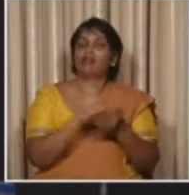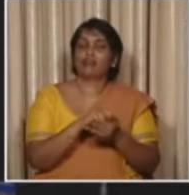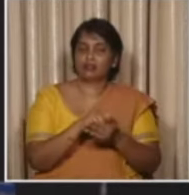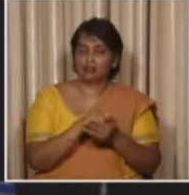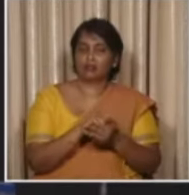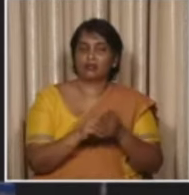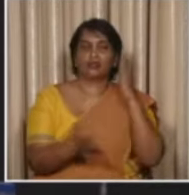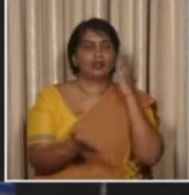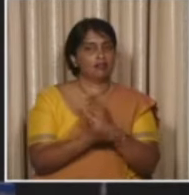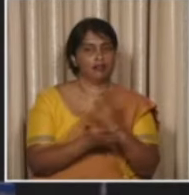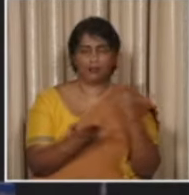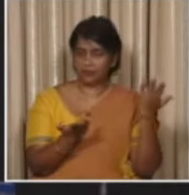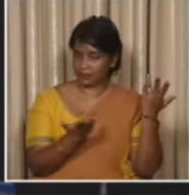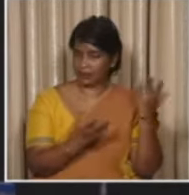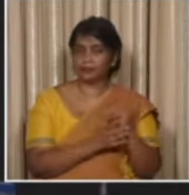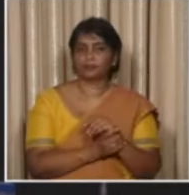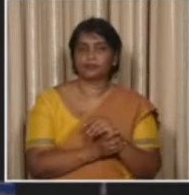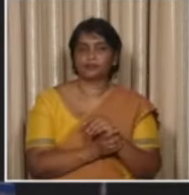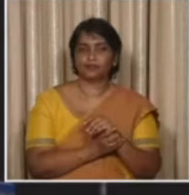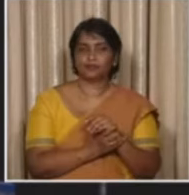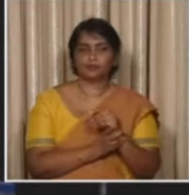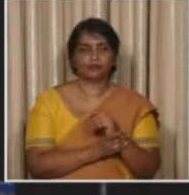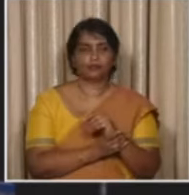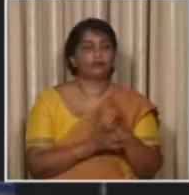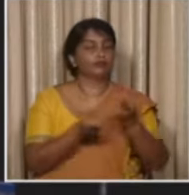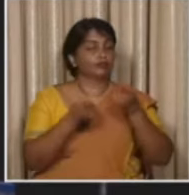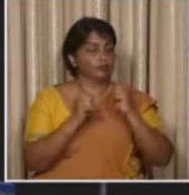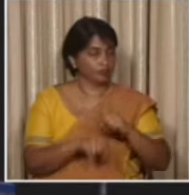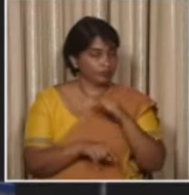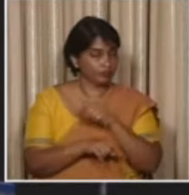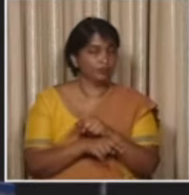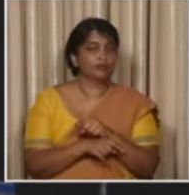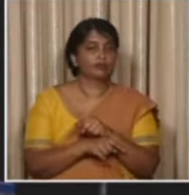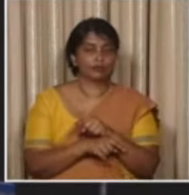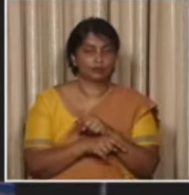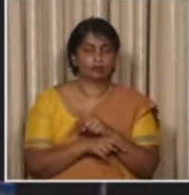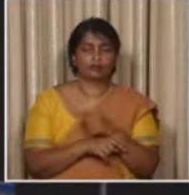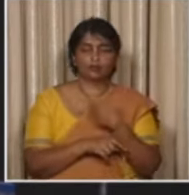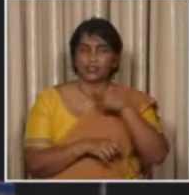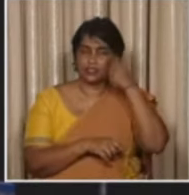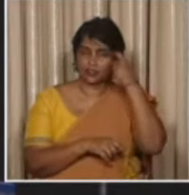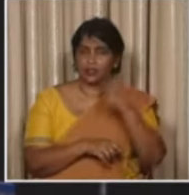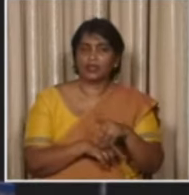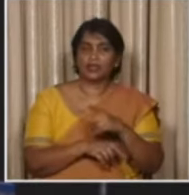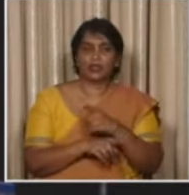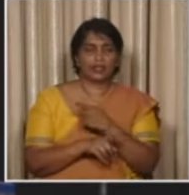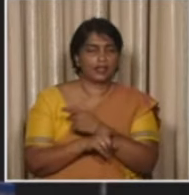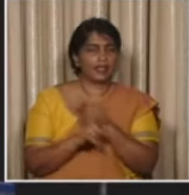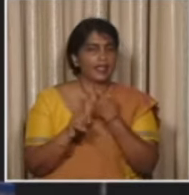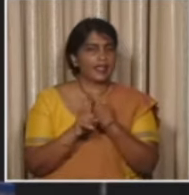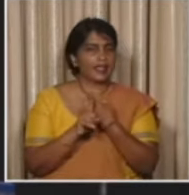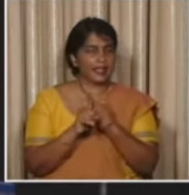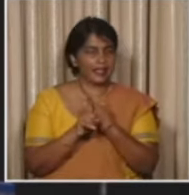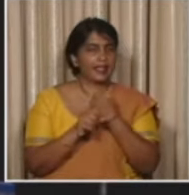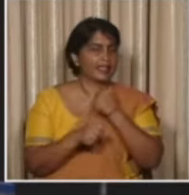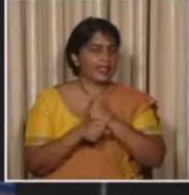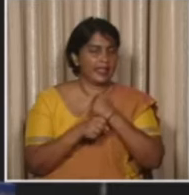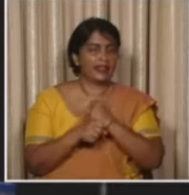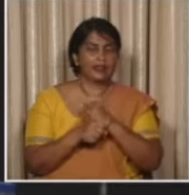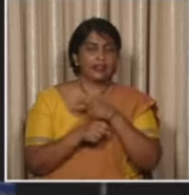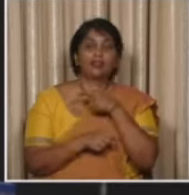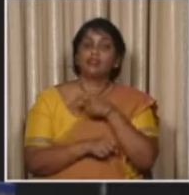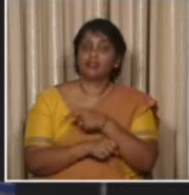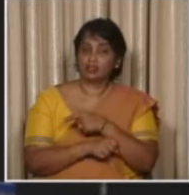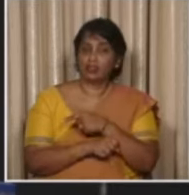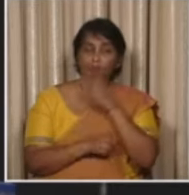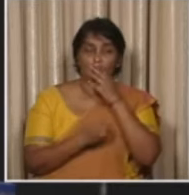නතර වෙන්නේ නැහැ. ඊළඟ කාරණය තමයි අපි දැක්කා ගැලණි ගඟ සිද්ධිය. එතනදී